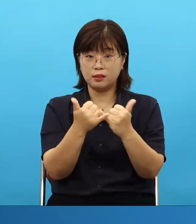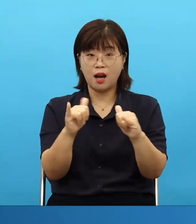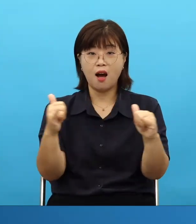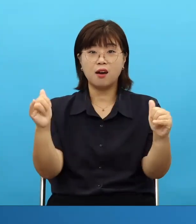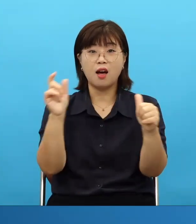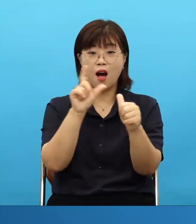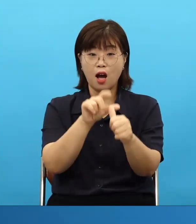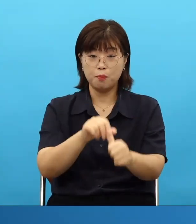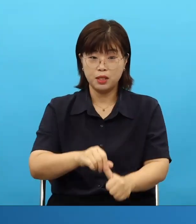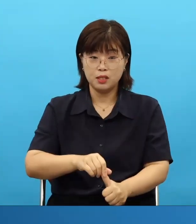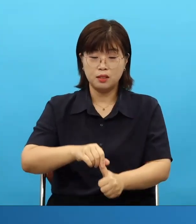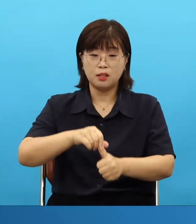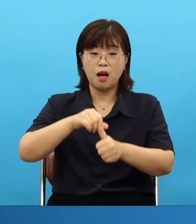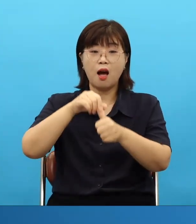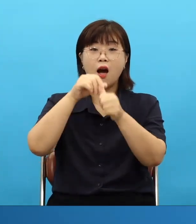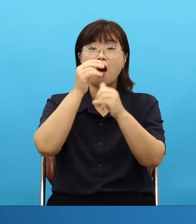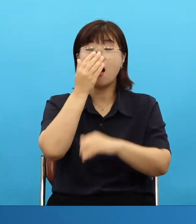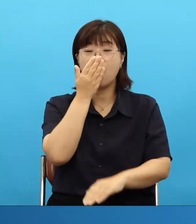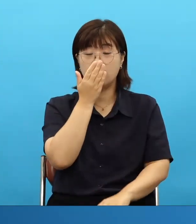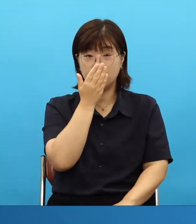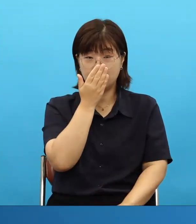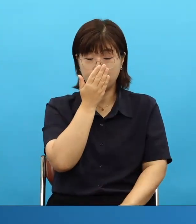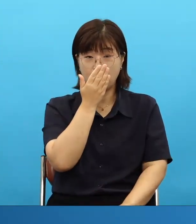모든 사람을